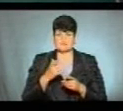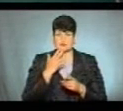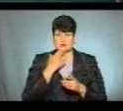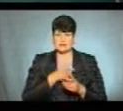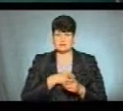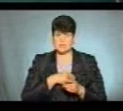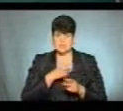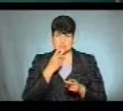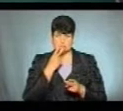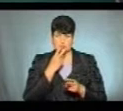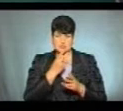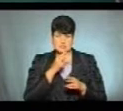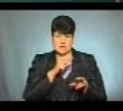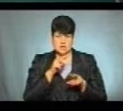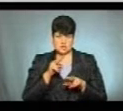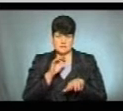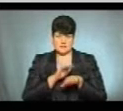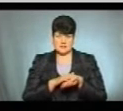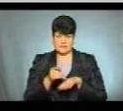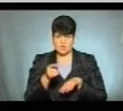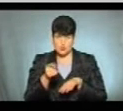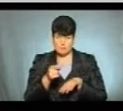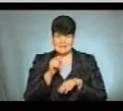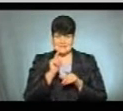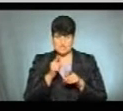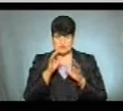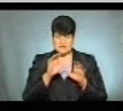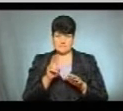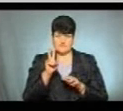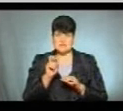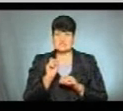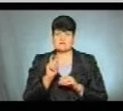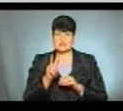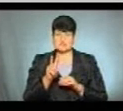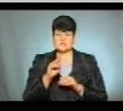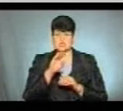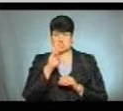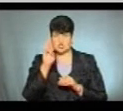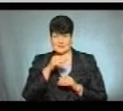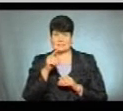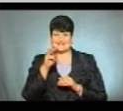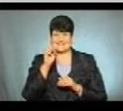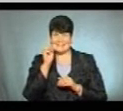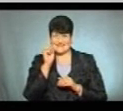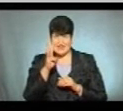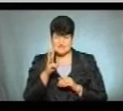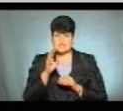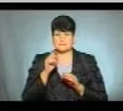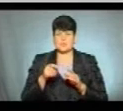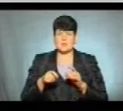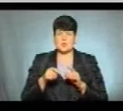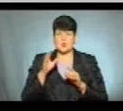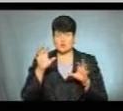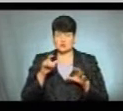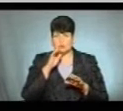депутати, спостерігачі «Опори» зафіксували в Тернополі. Згідно із статтею 212-13 Кодексу України про адміністративні